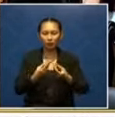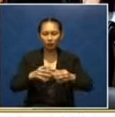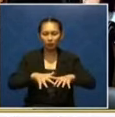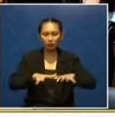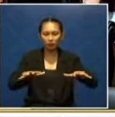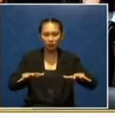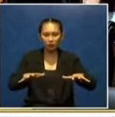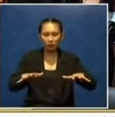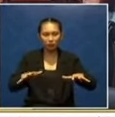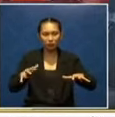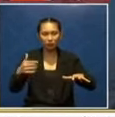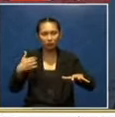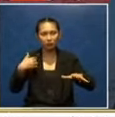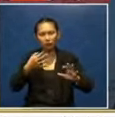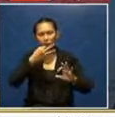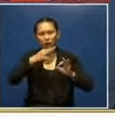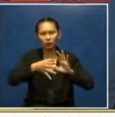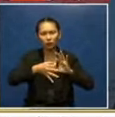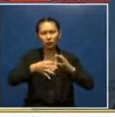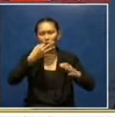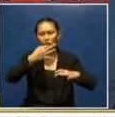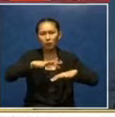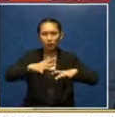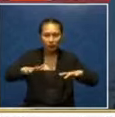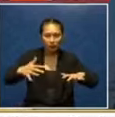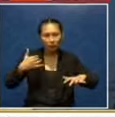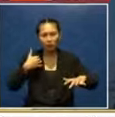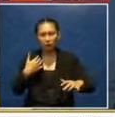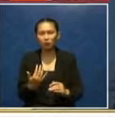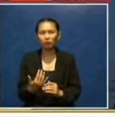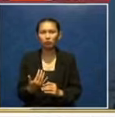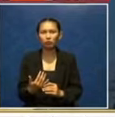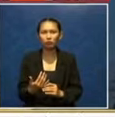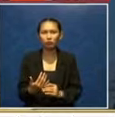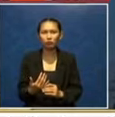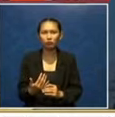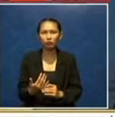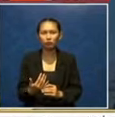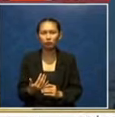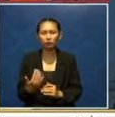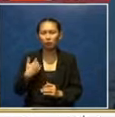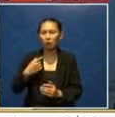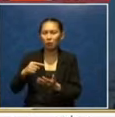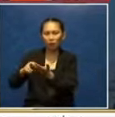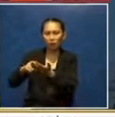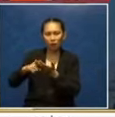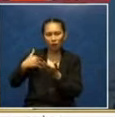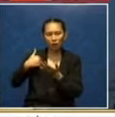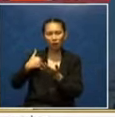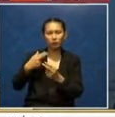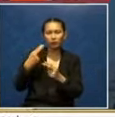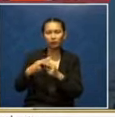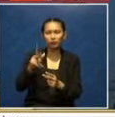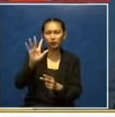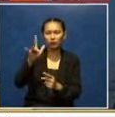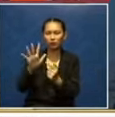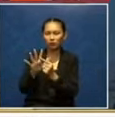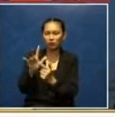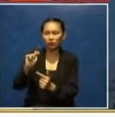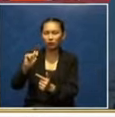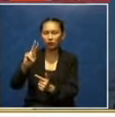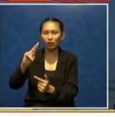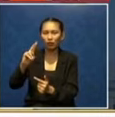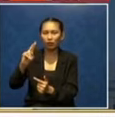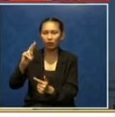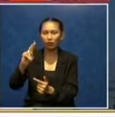ดินฝั่งทะเลท่านประธานครับผมได้รับเรื่องร้องเรียนจากนายชาตรีอ่มสะอาดนายกองค์การ